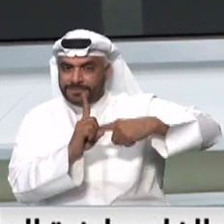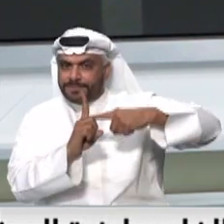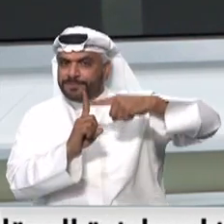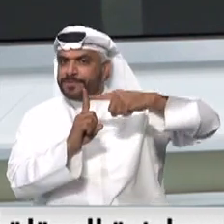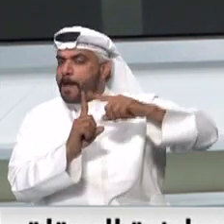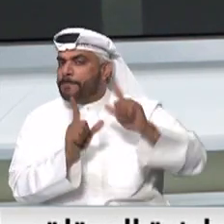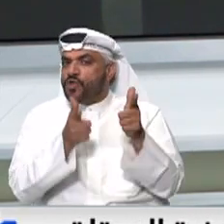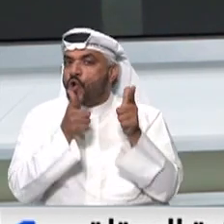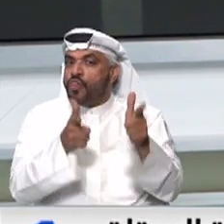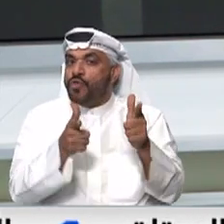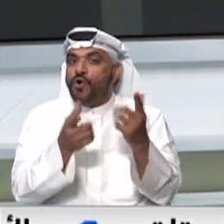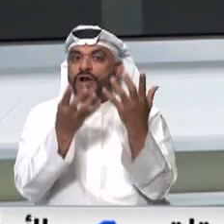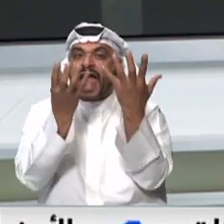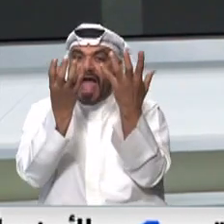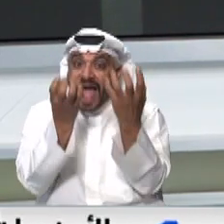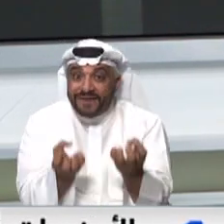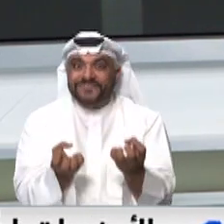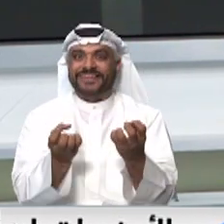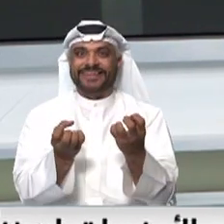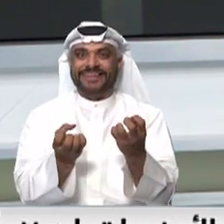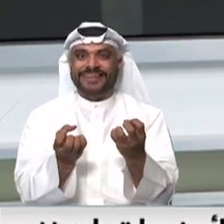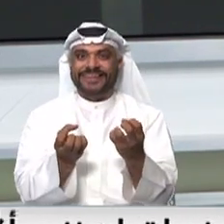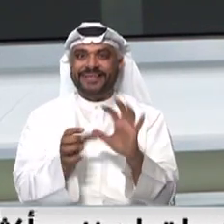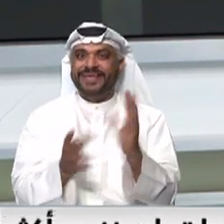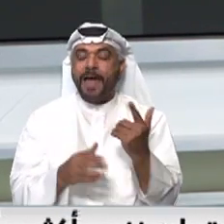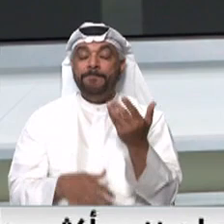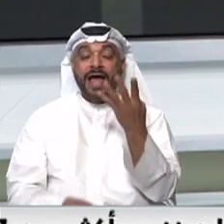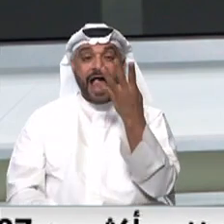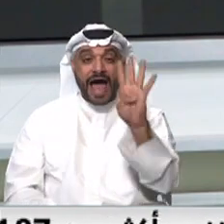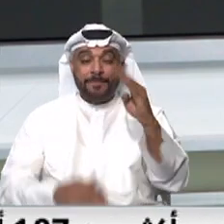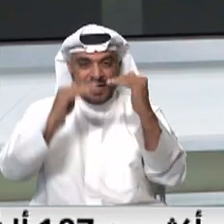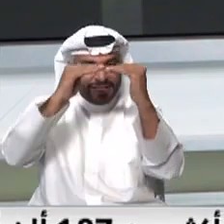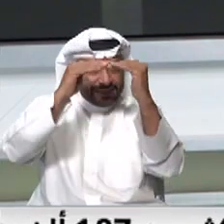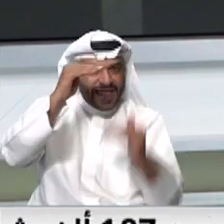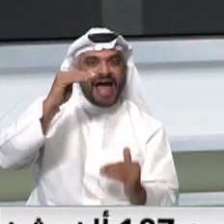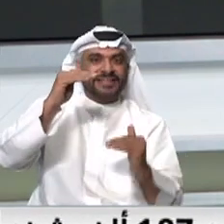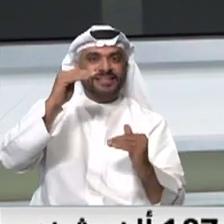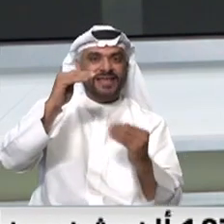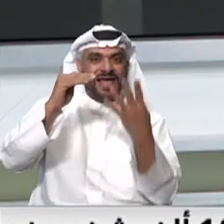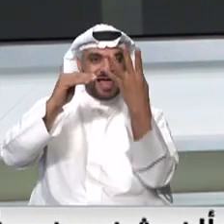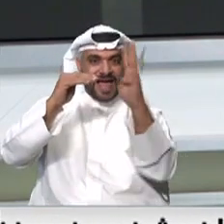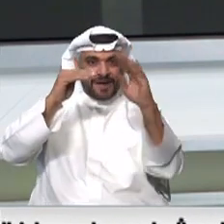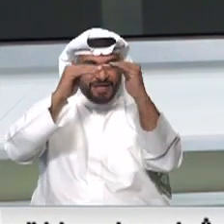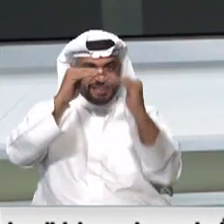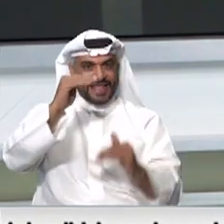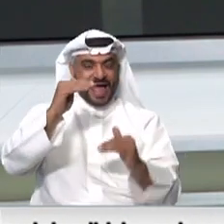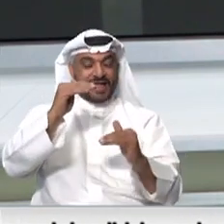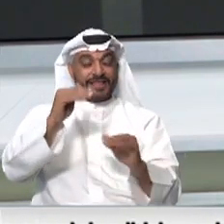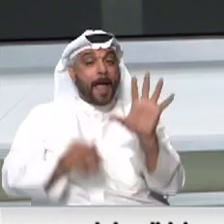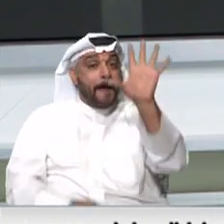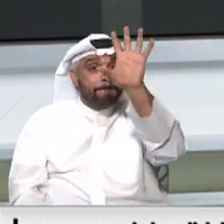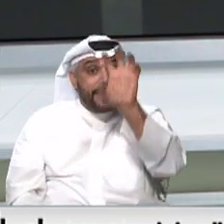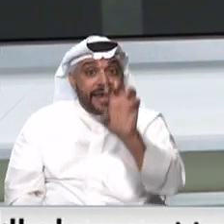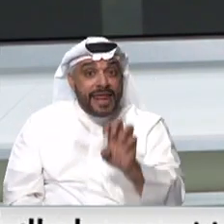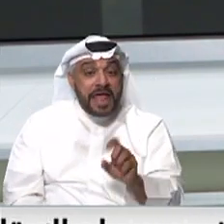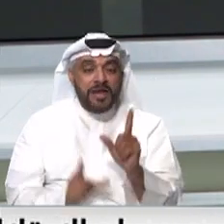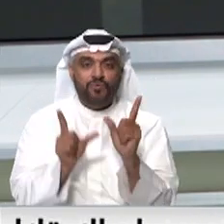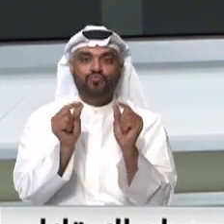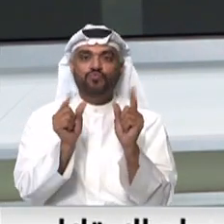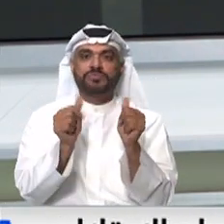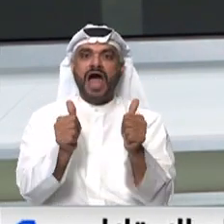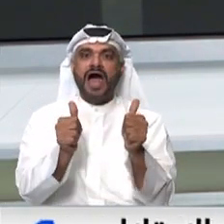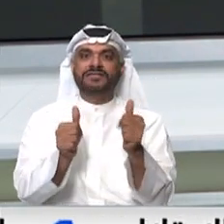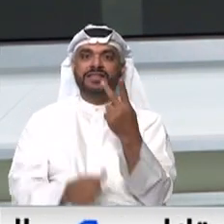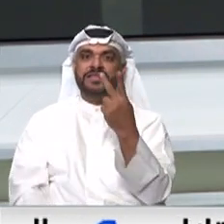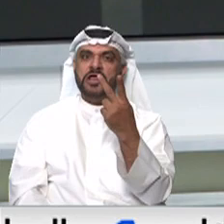تدريجيا عن ال 40 درجه مئويه والرياح بوجه عام راح تكون خفيفه الى معتدله السرعه متقلبه الاتجاه وفرص الهواء